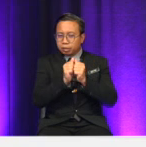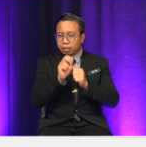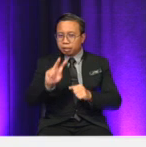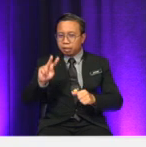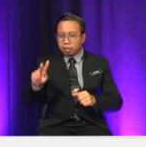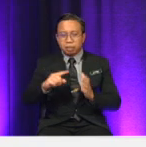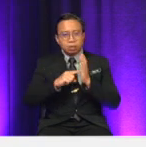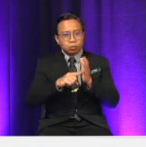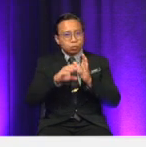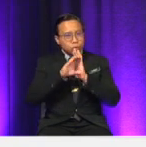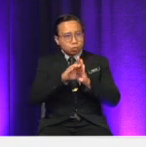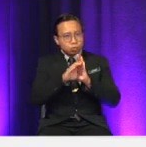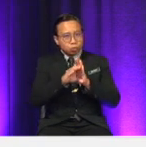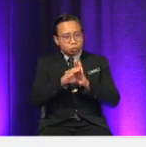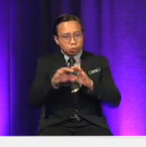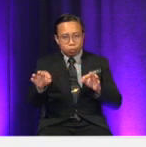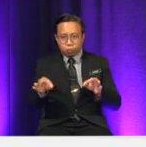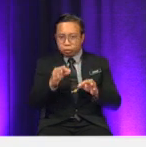menunjukkan contoh hasil anyaman tika,